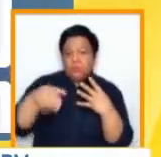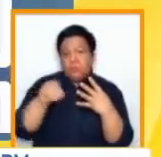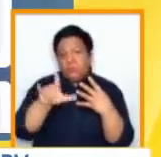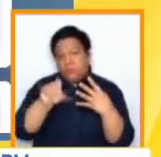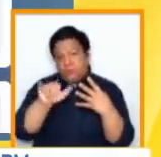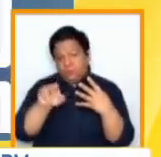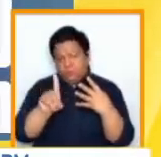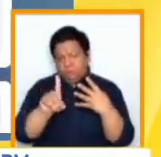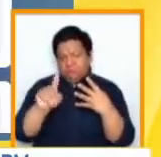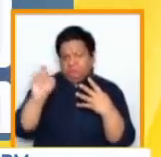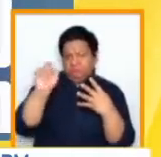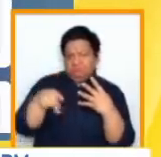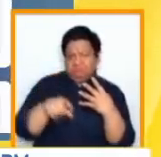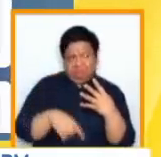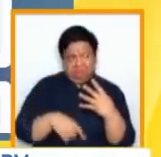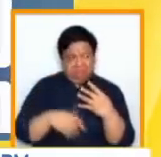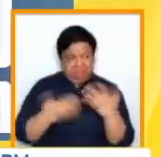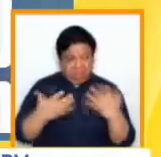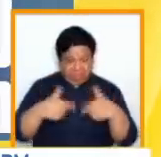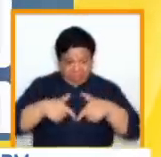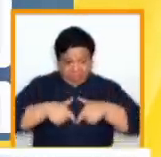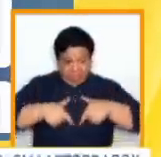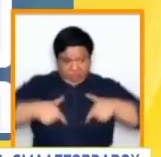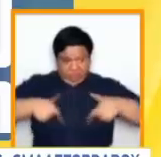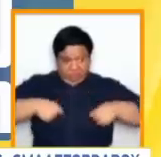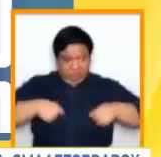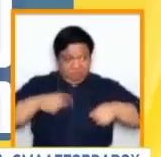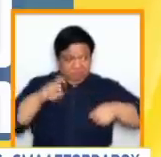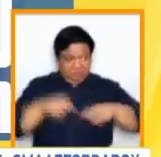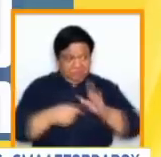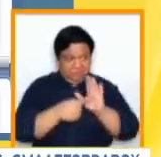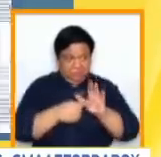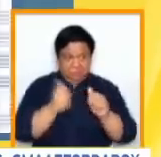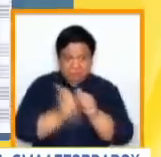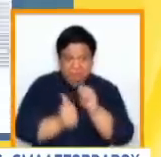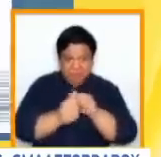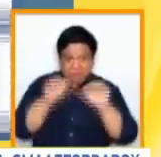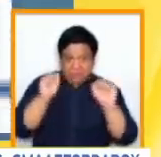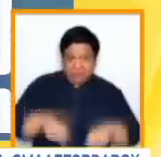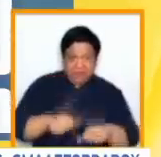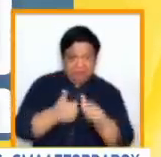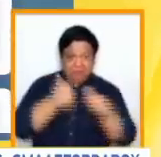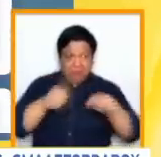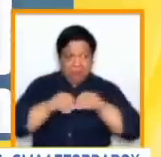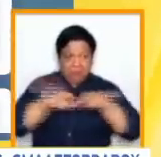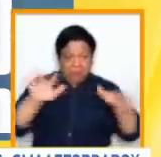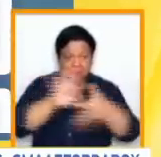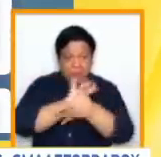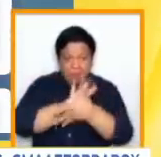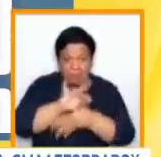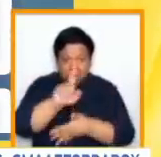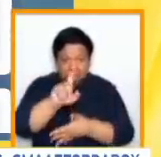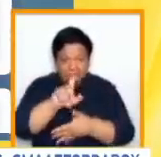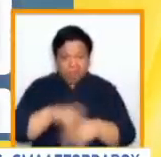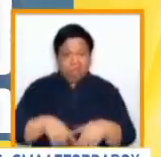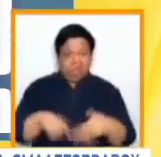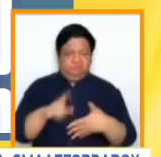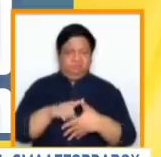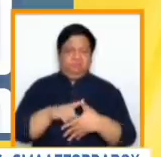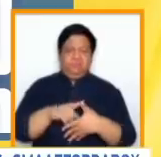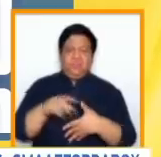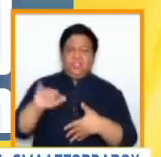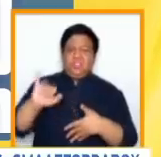daw ba ang pagkalat ng virus kapag ipinatupad yan? Para kay Isha Lorilla, ang OA naman, kung isasabit pa sa